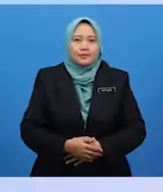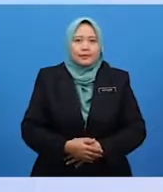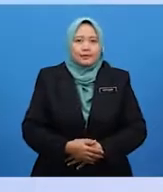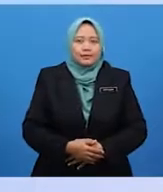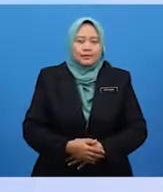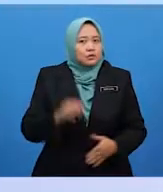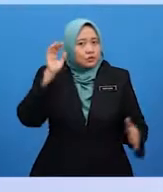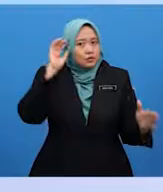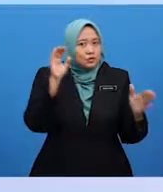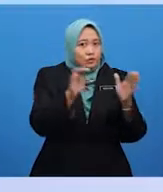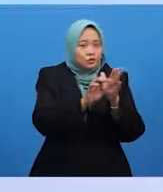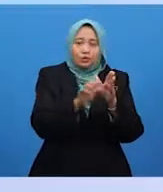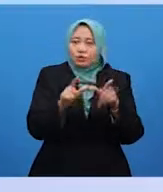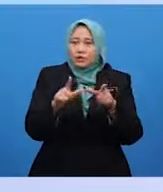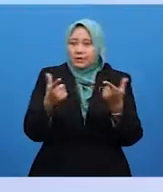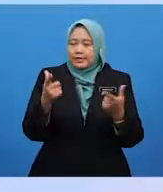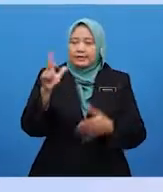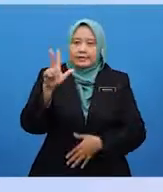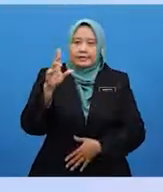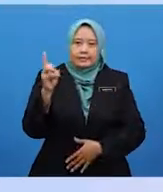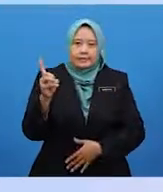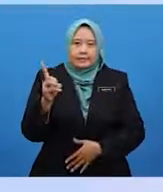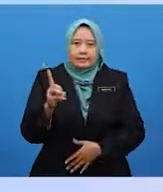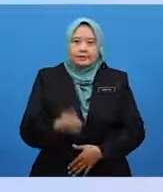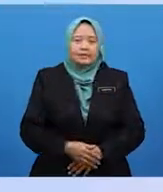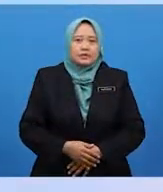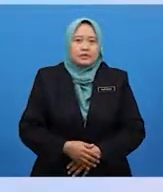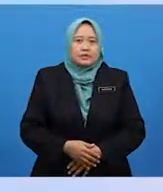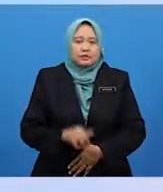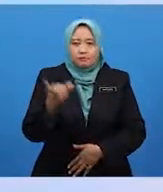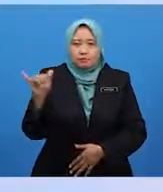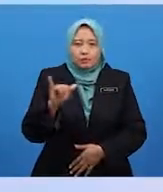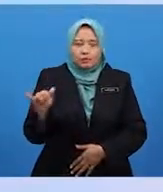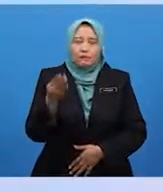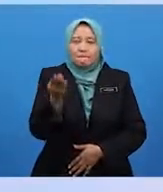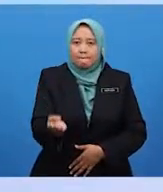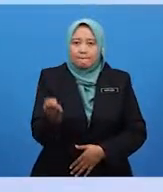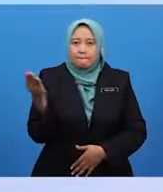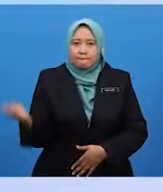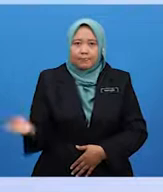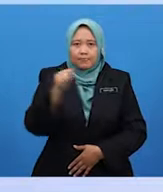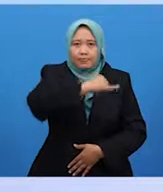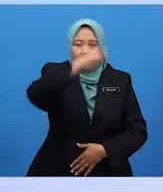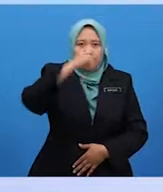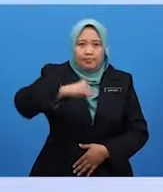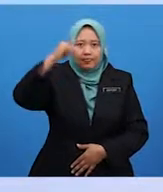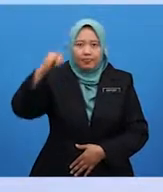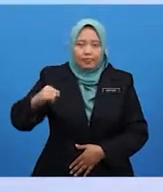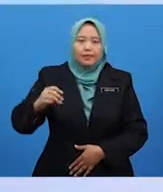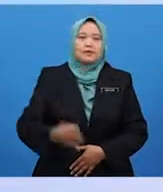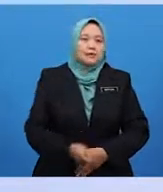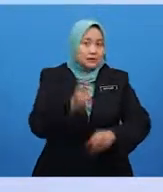Antara contoh lain untuk karya tiga dimensi ialah barangan industri, seni bina bangunan, tembikar,